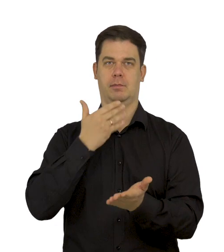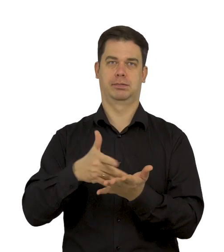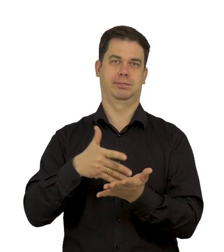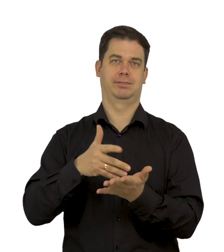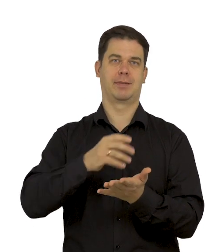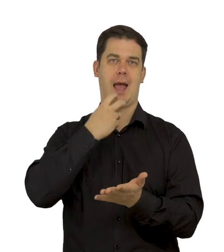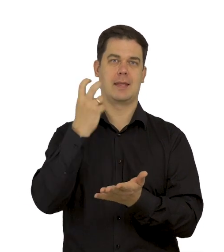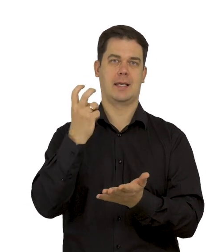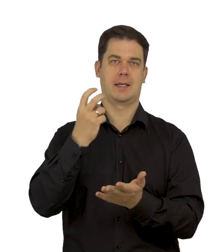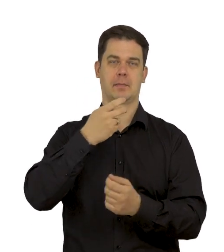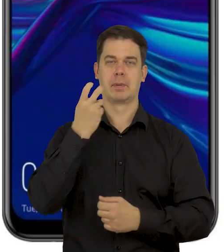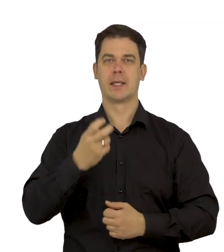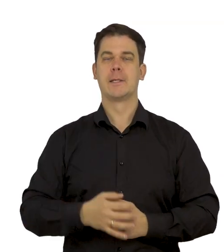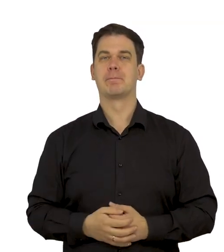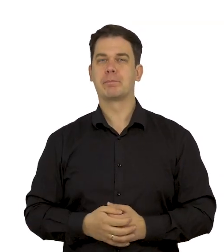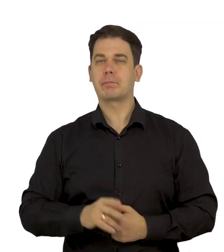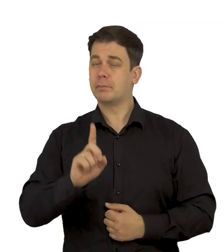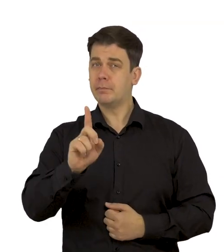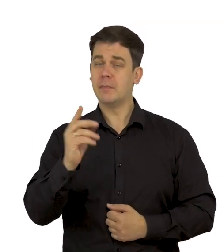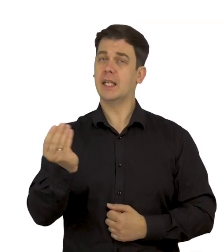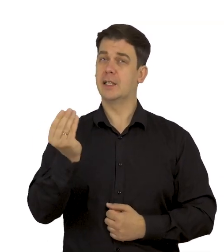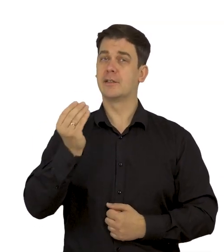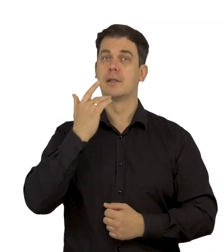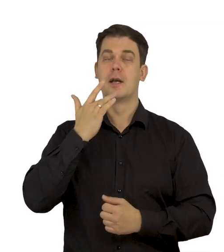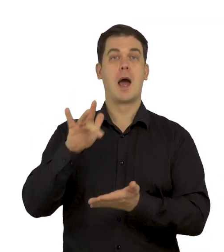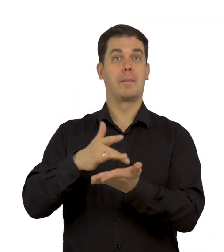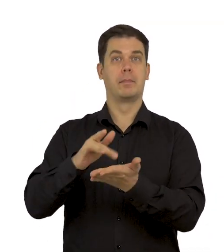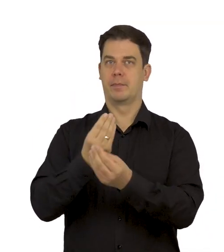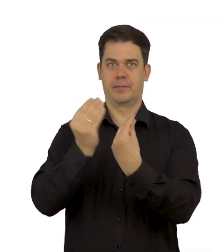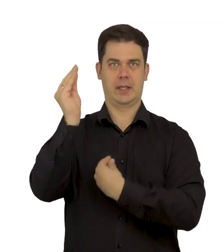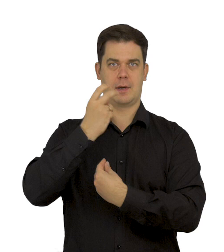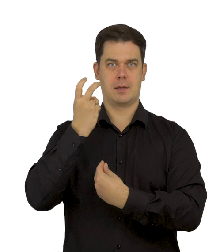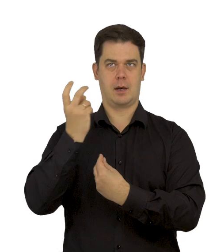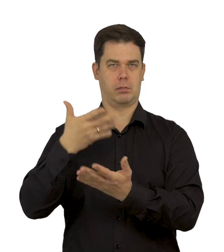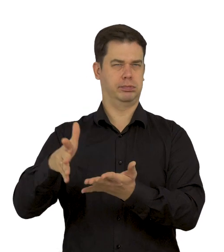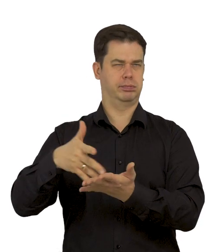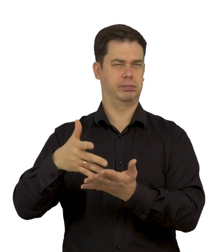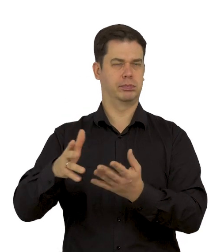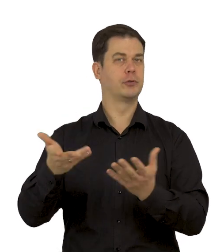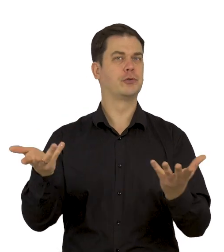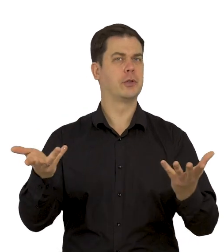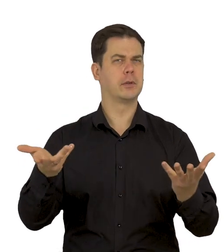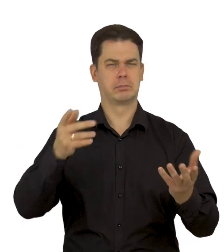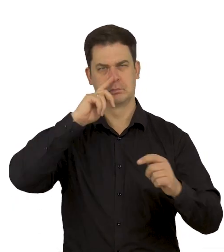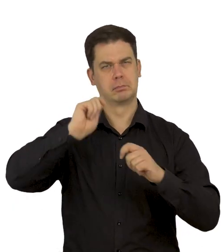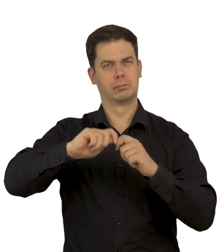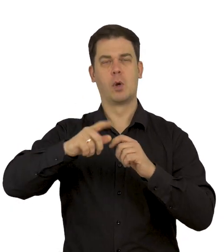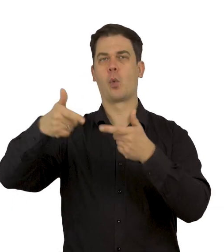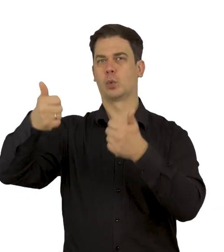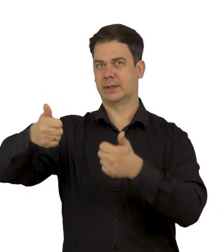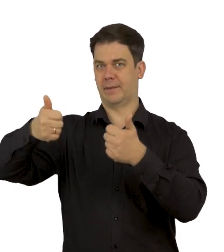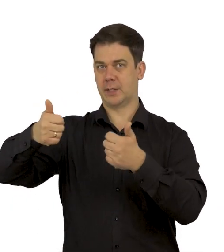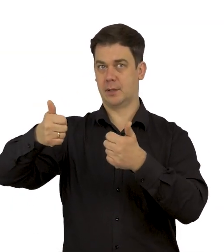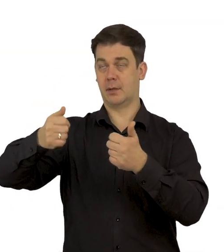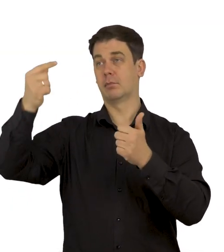baterii. Teraz sprawdźmy jeszcze, które aplikacje zużywają najwięcej energii. Aby to zrobić, przejdź do ustawień i